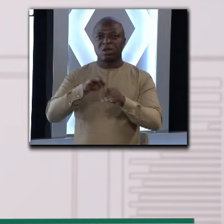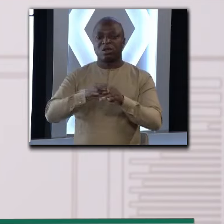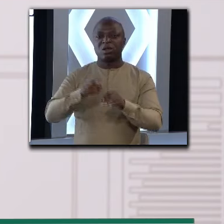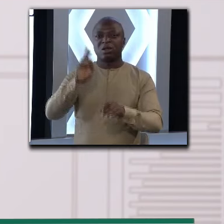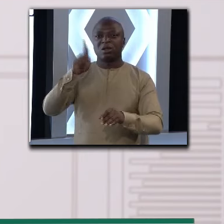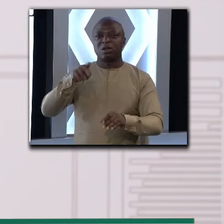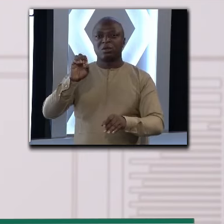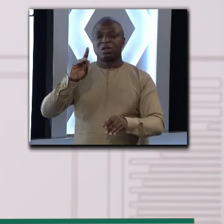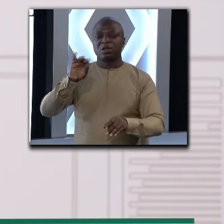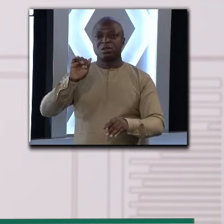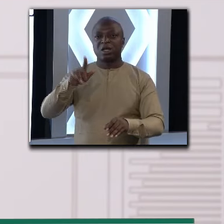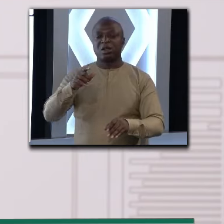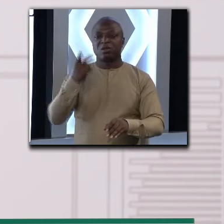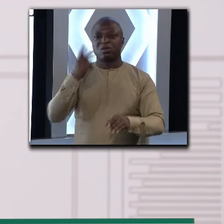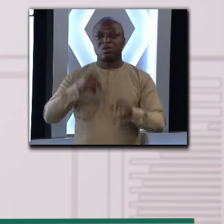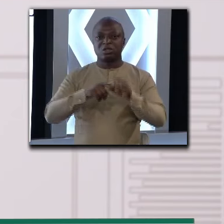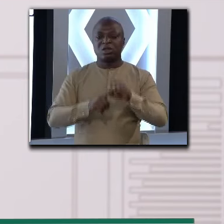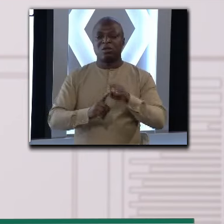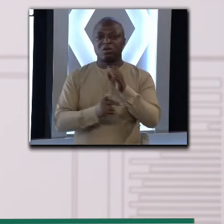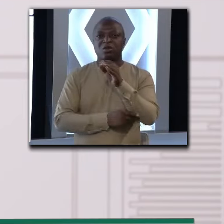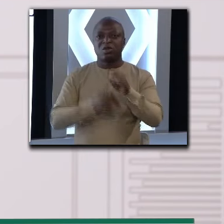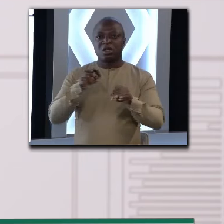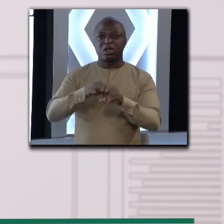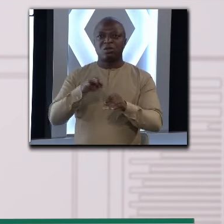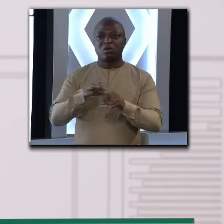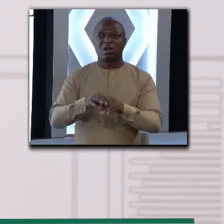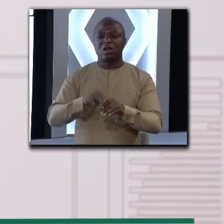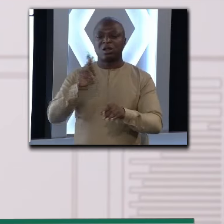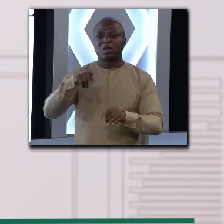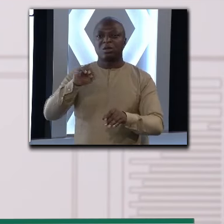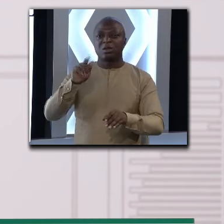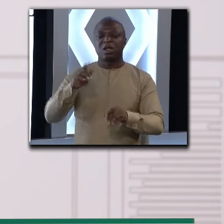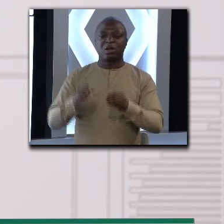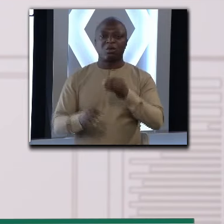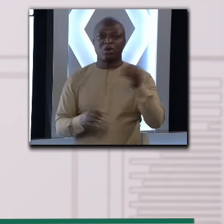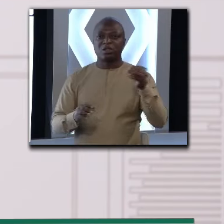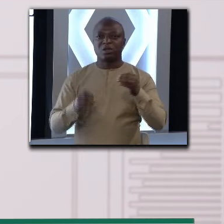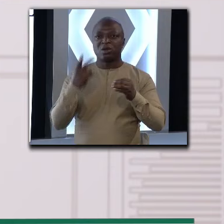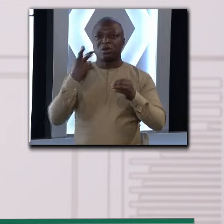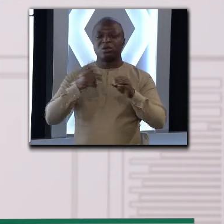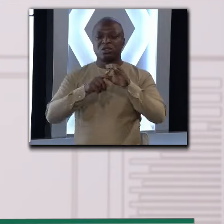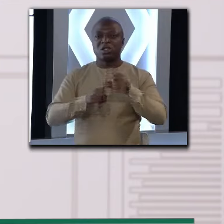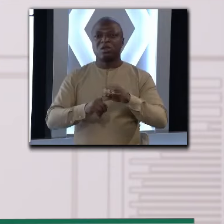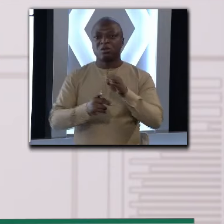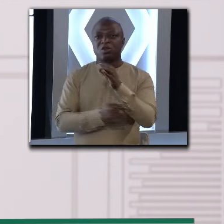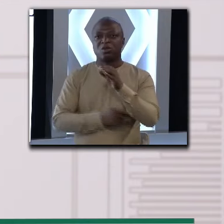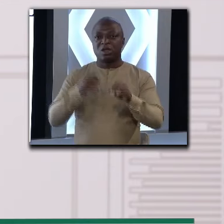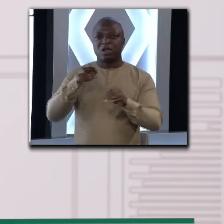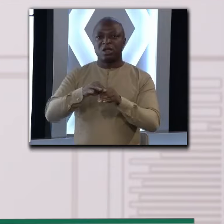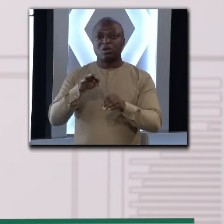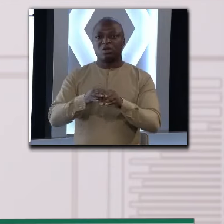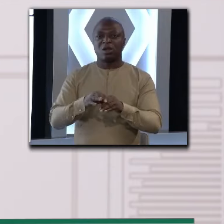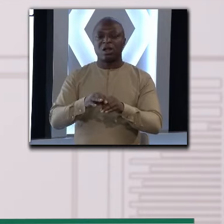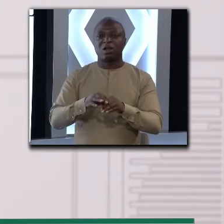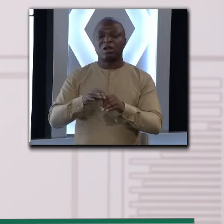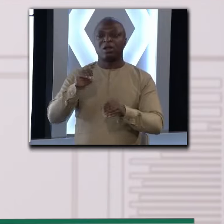électorale Pendjal, 2 sièges. Circonscription électorale Pendjal Ouest, 2 sièges, circonscription électorale Thône,